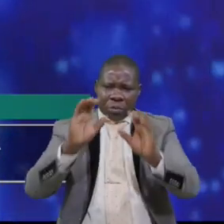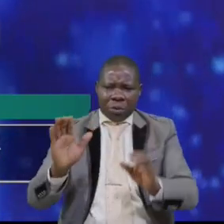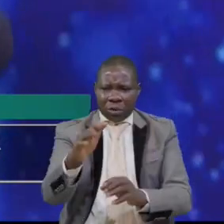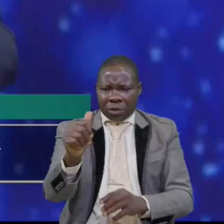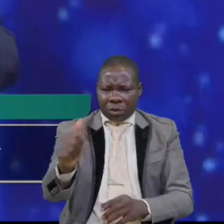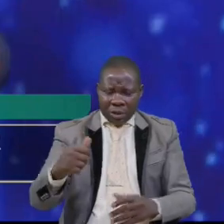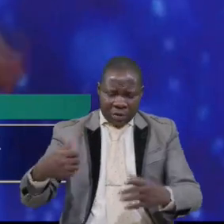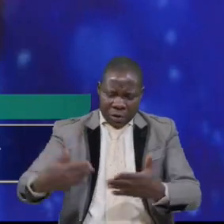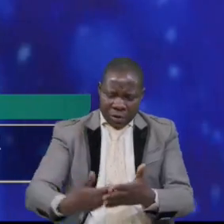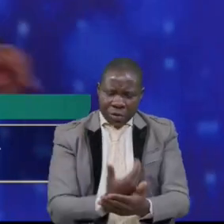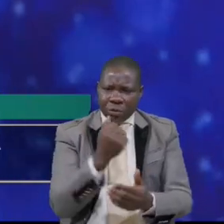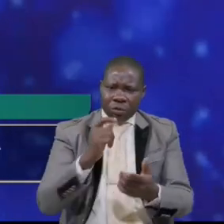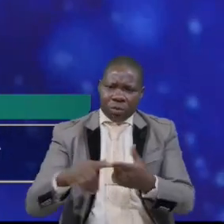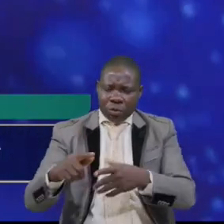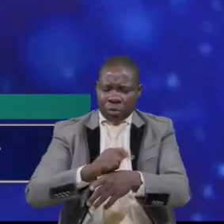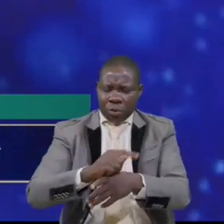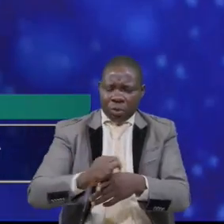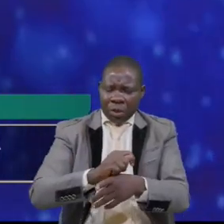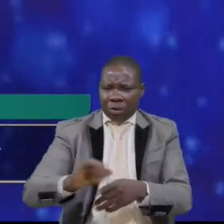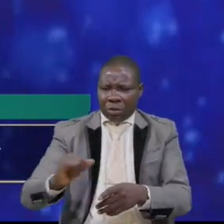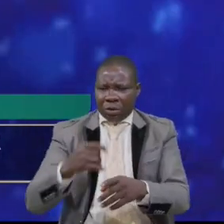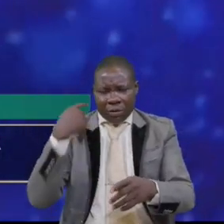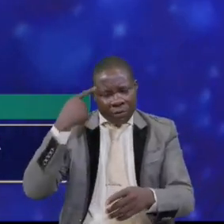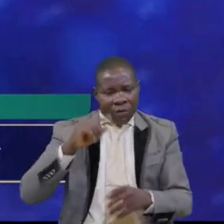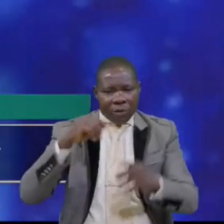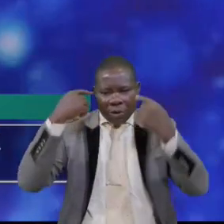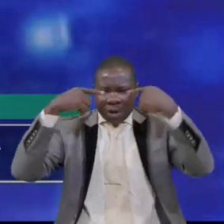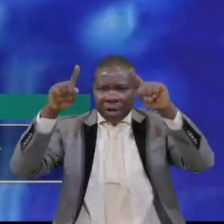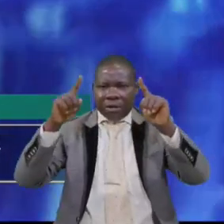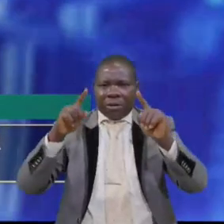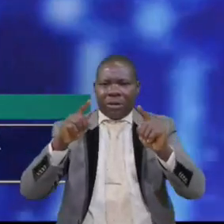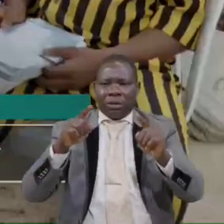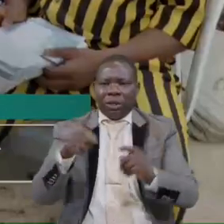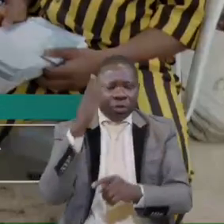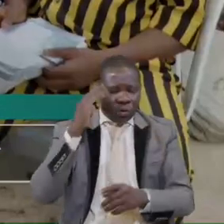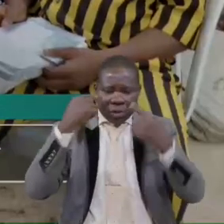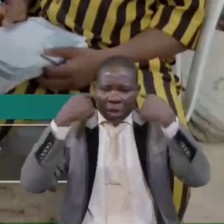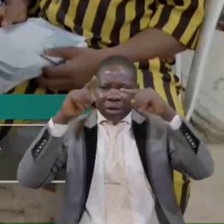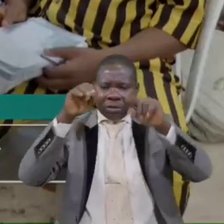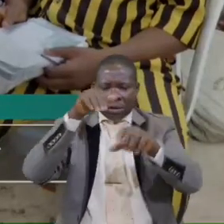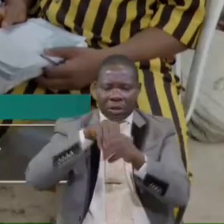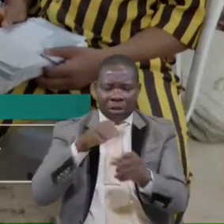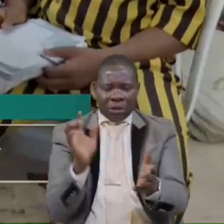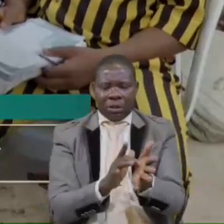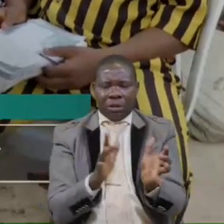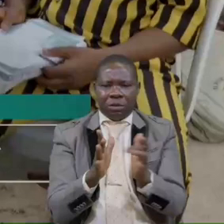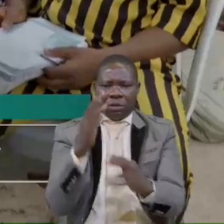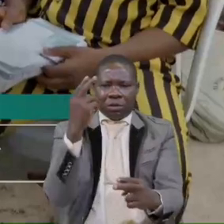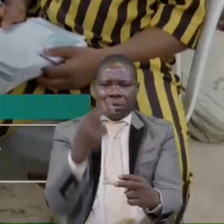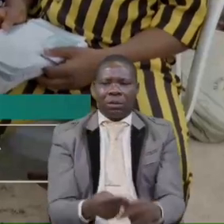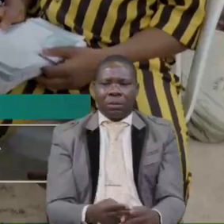À la formation pour l'excellence. Et tu vas exceller au nom de Jésus.